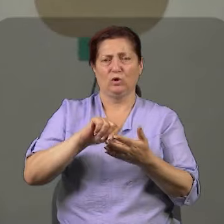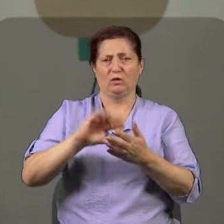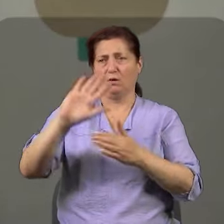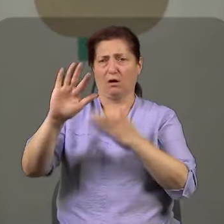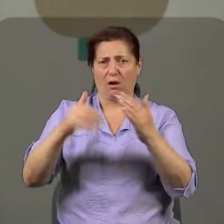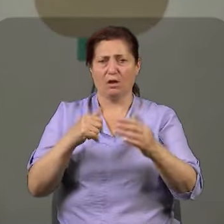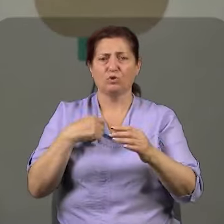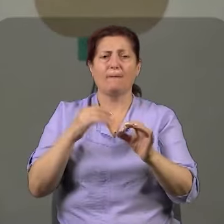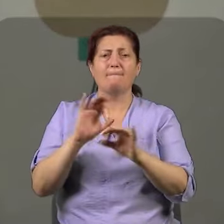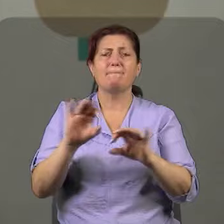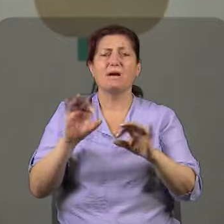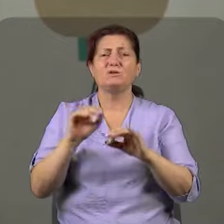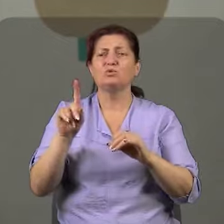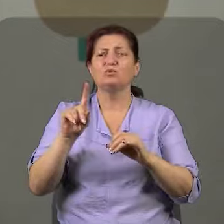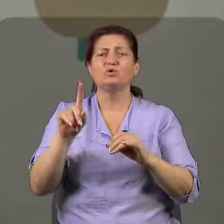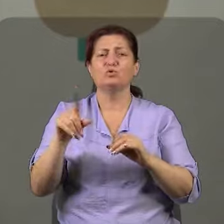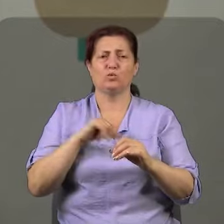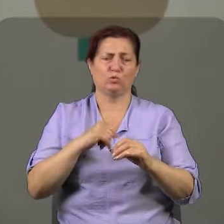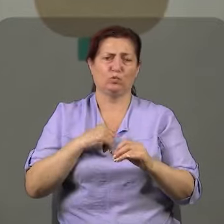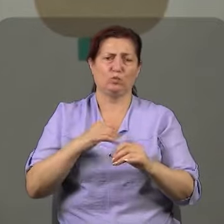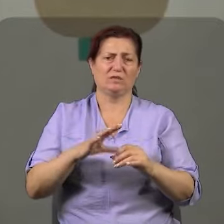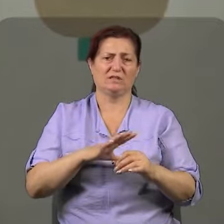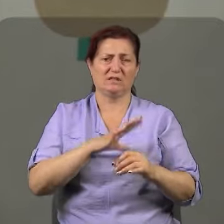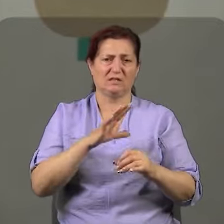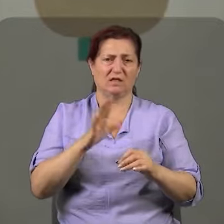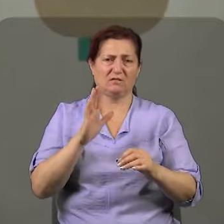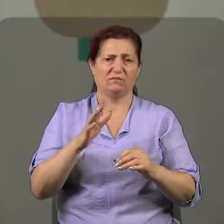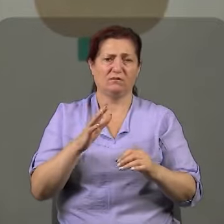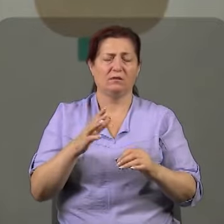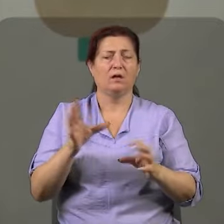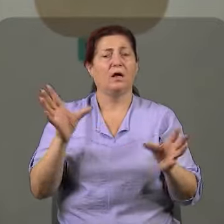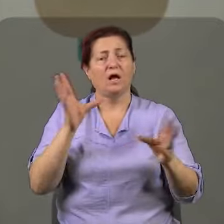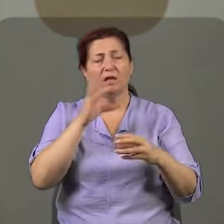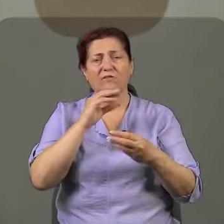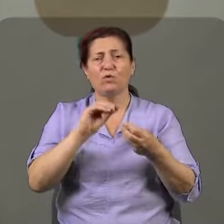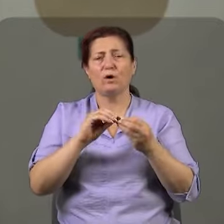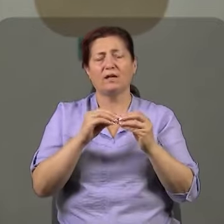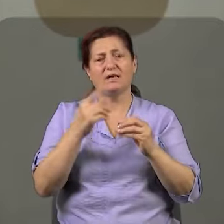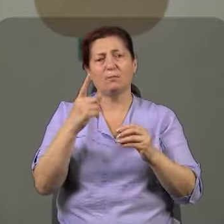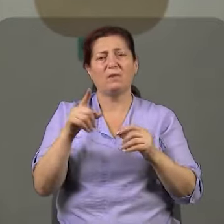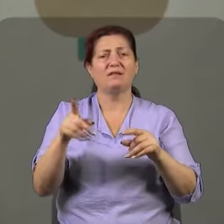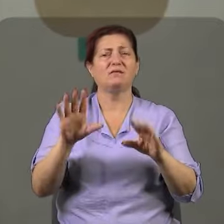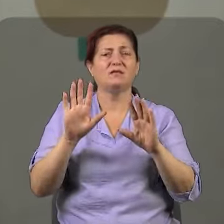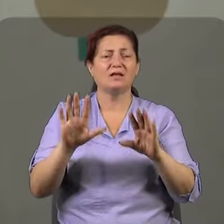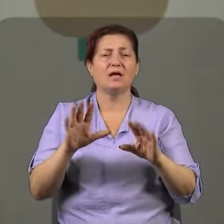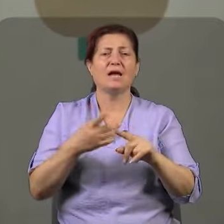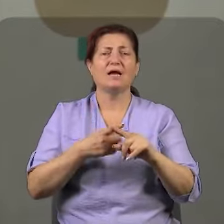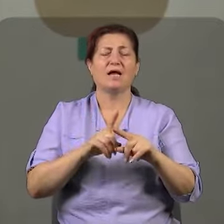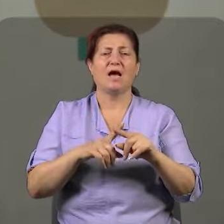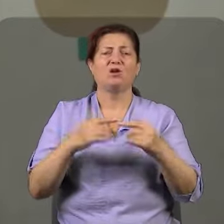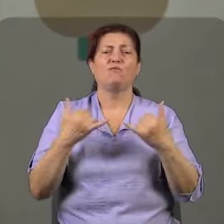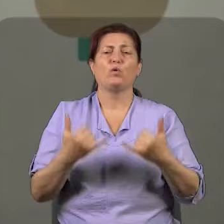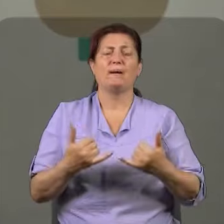խնդրել բացատրեն, ինչի այդպես ստացվել։ Հնարավոր է նաեւ խնդիրներից մեկը նաեւ, որ քանի որ հիմա